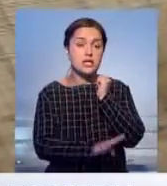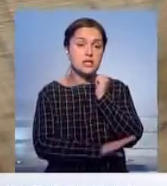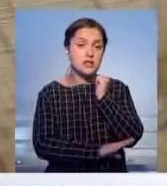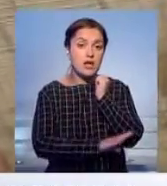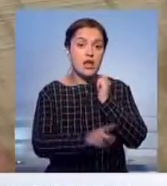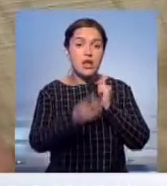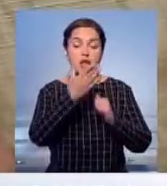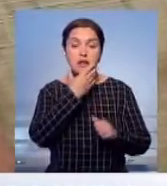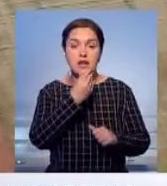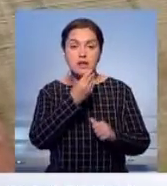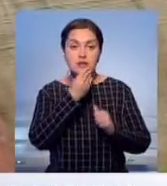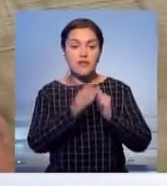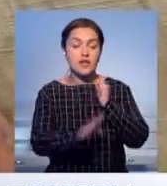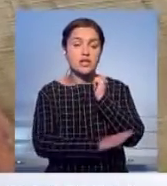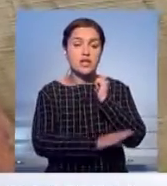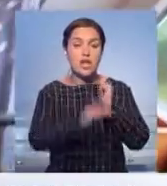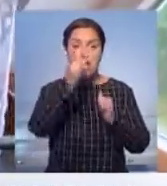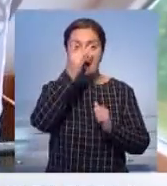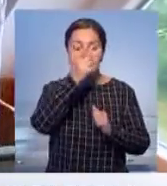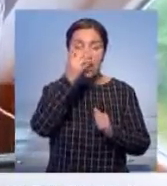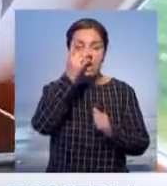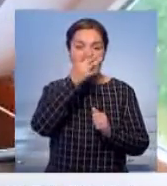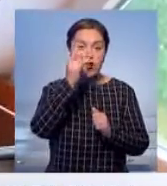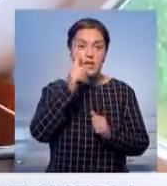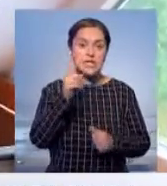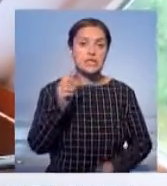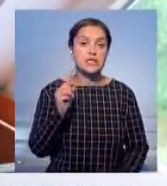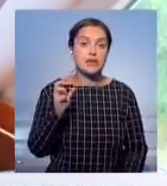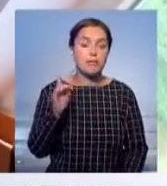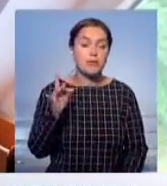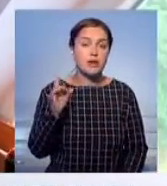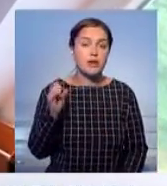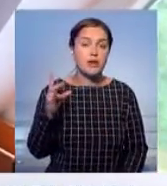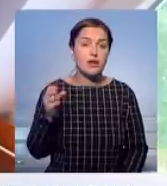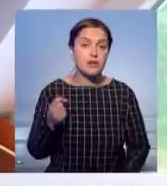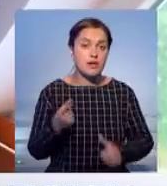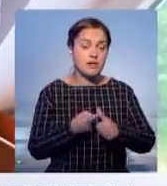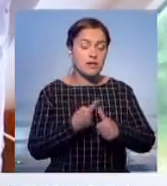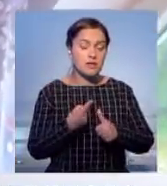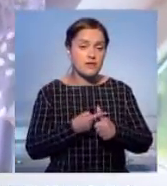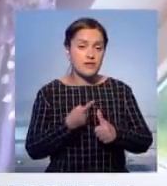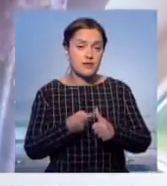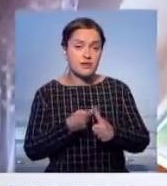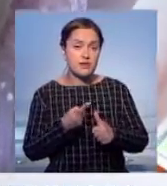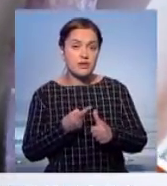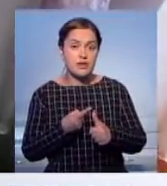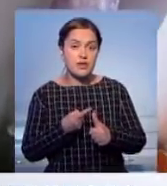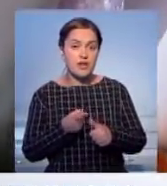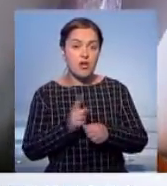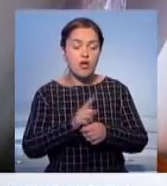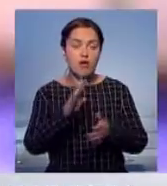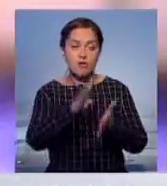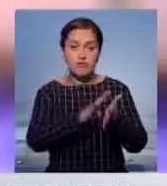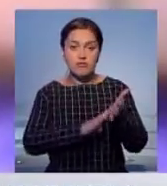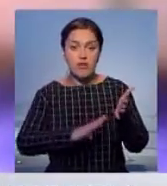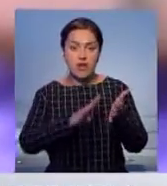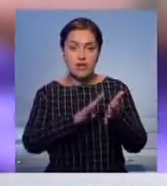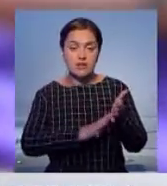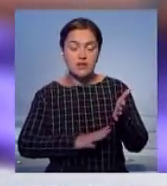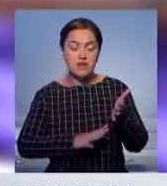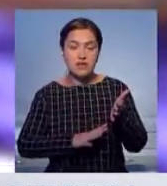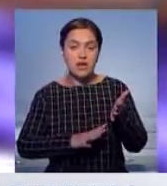Вот красивое дерево, африканское, зебрана называется, это зебра. Такая полосатая дамбра